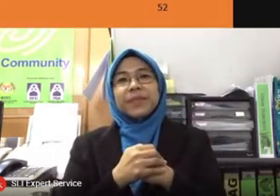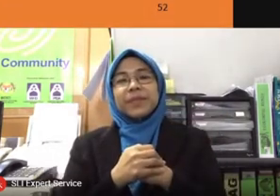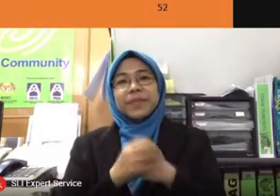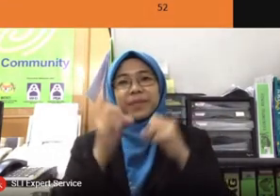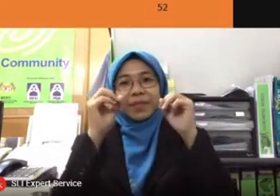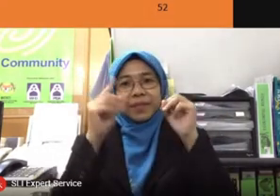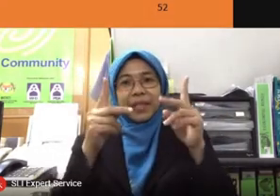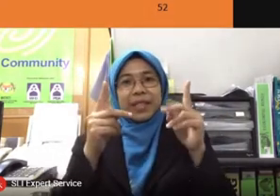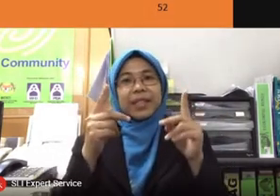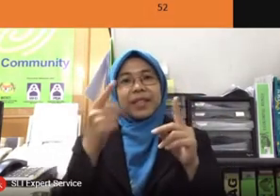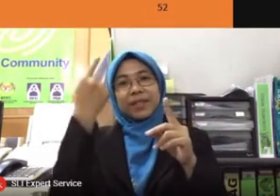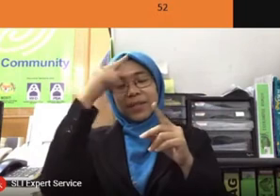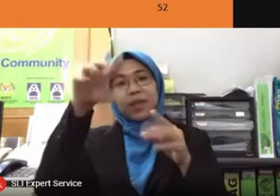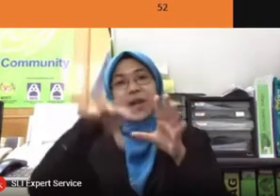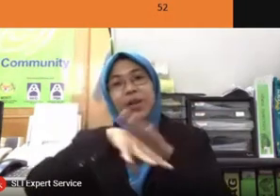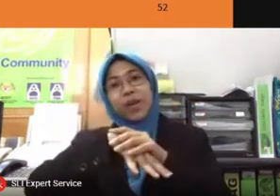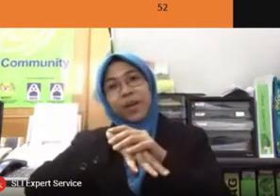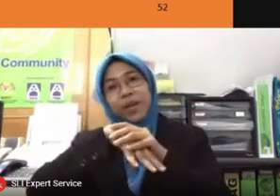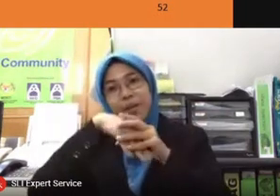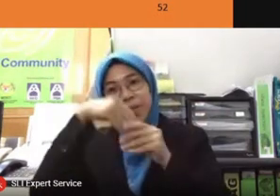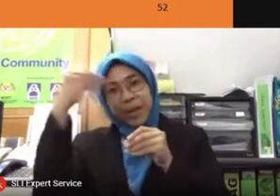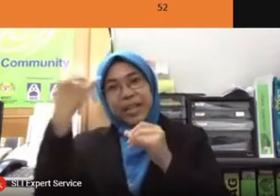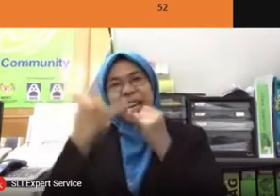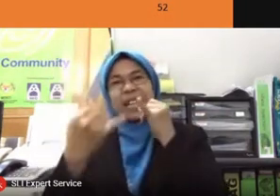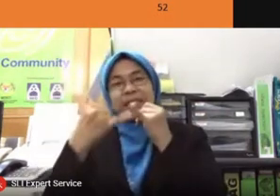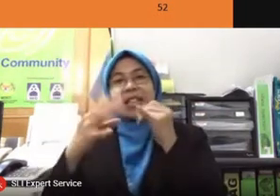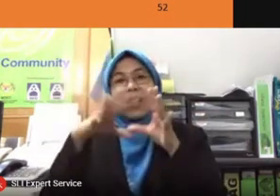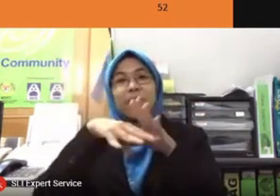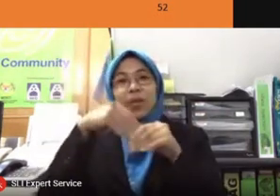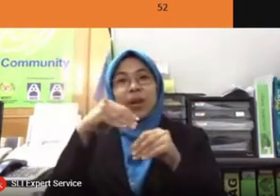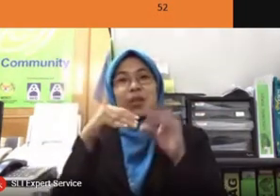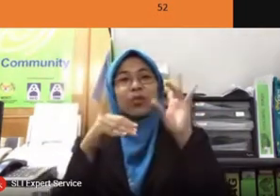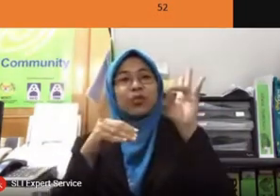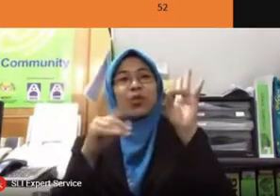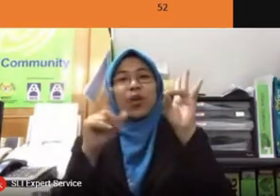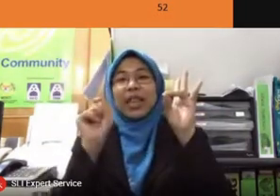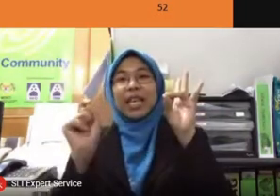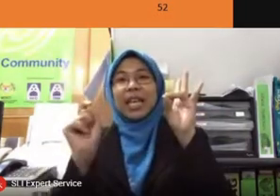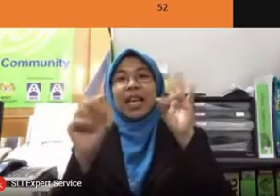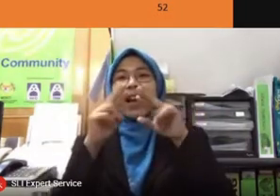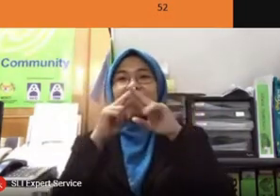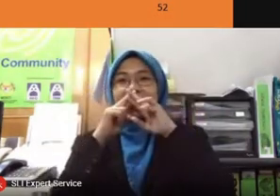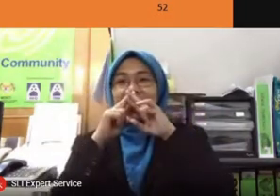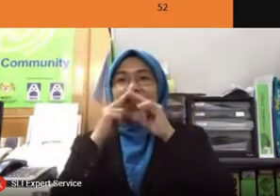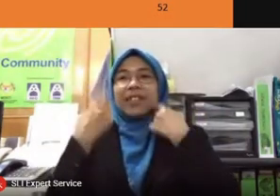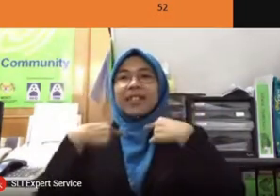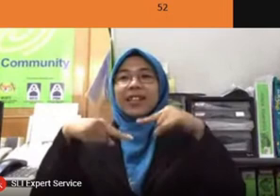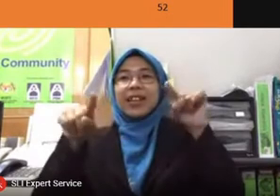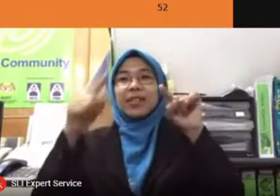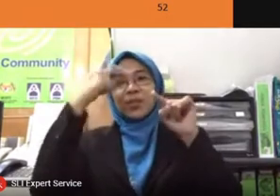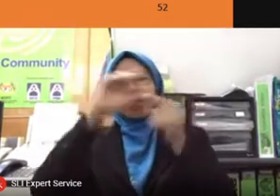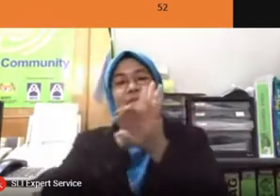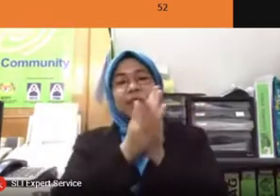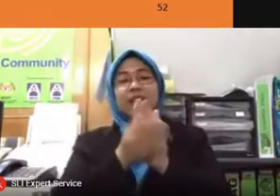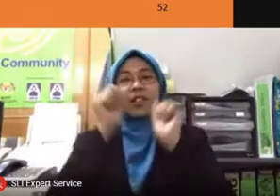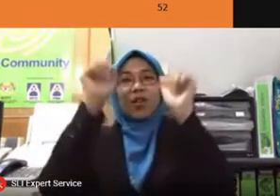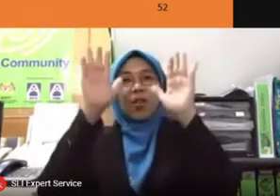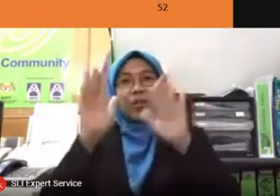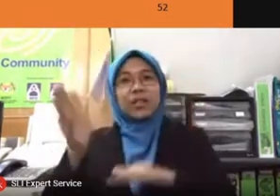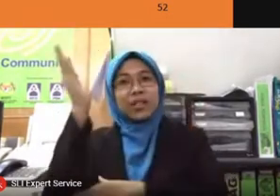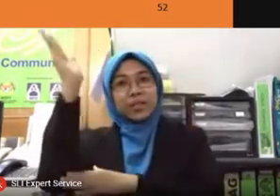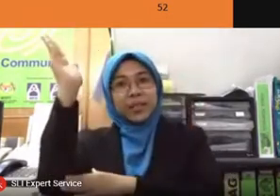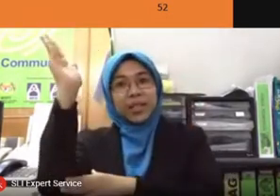Baiklah, secara luarannya, okay, ni yang mungkin last quote, okay, 7T rahsia kejayaan untuk menjadi seorang awesome speaker. Wah, nampak